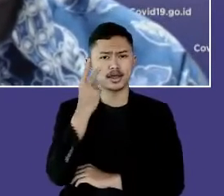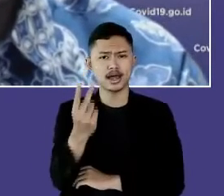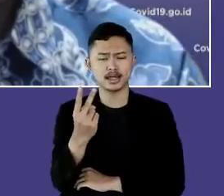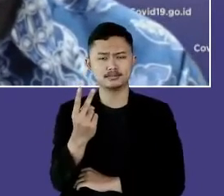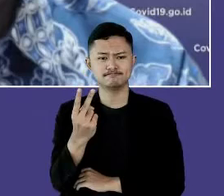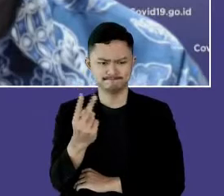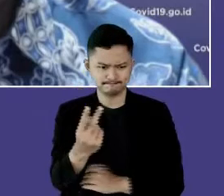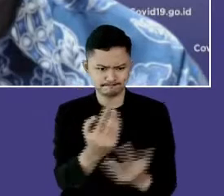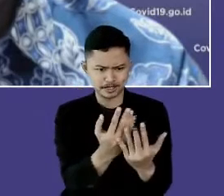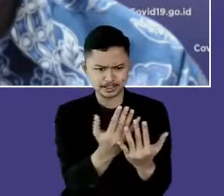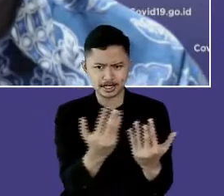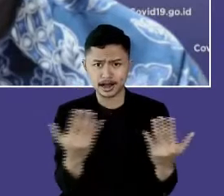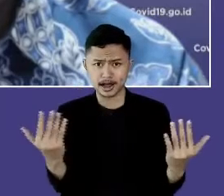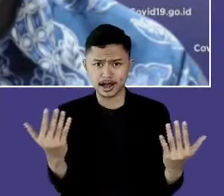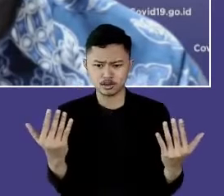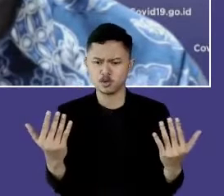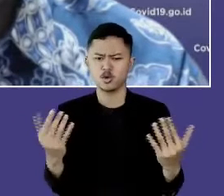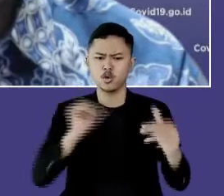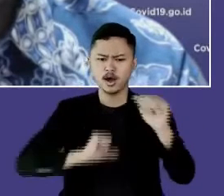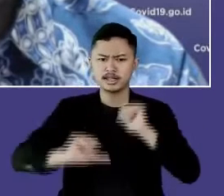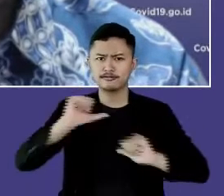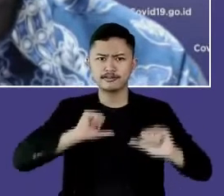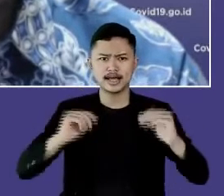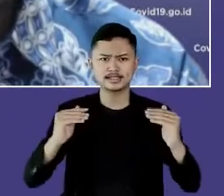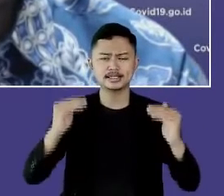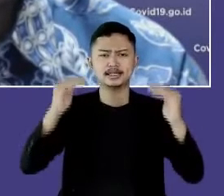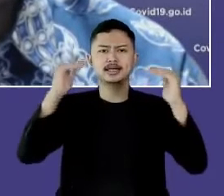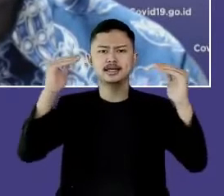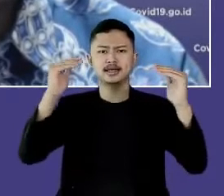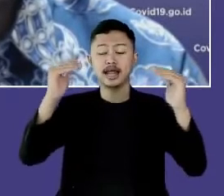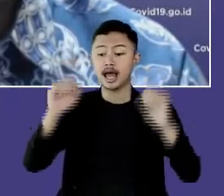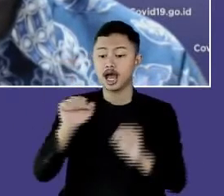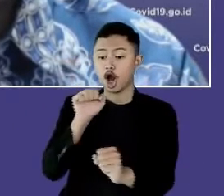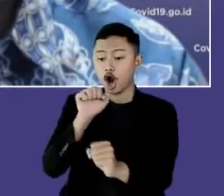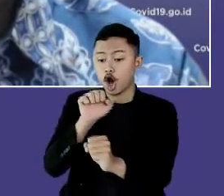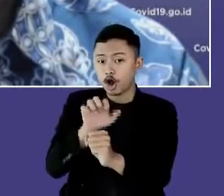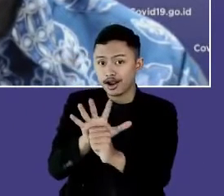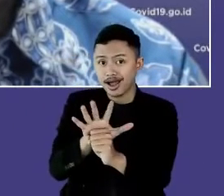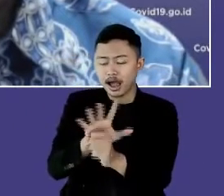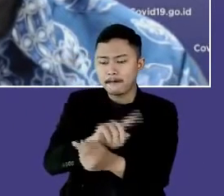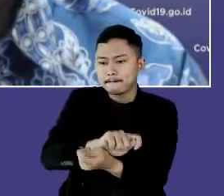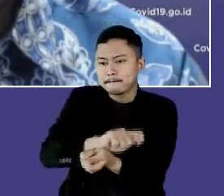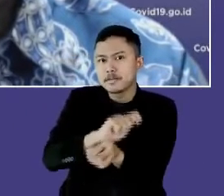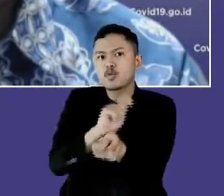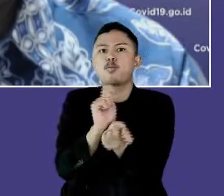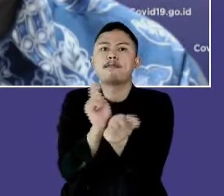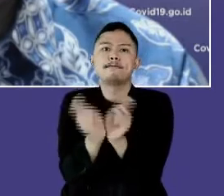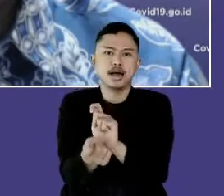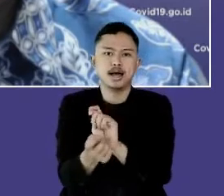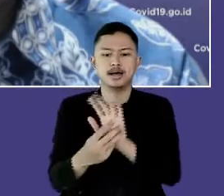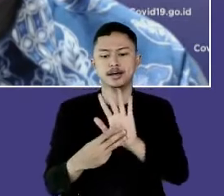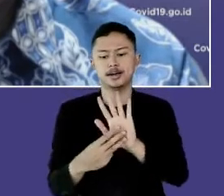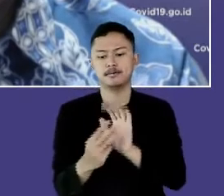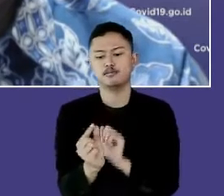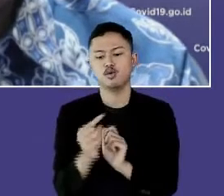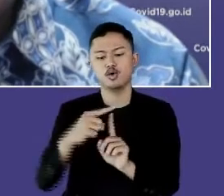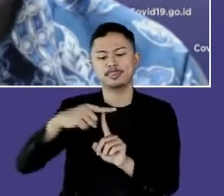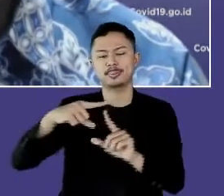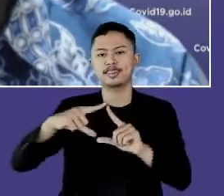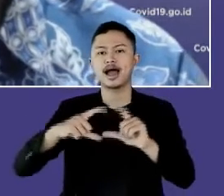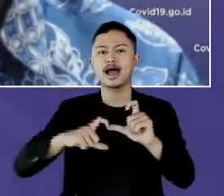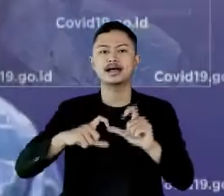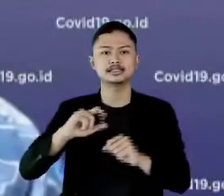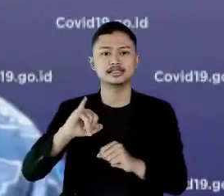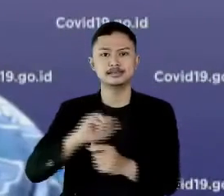jika mobilitas semakin tinggi, peluang virus untuk bermutasi apakah kemudian juga semakin tinggi, Pak Iwan?